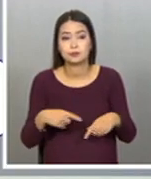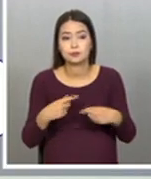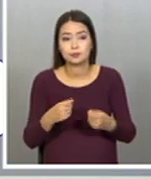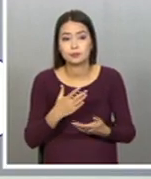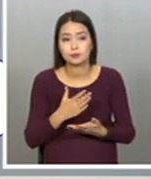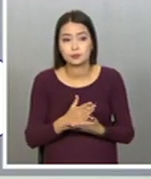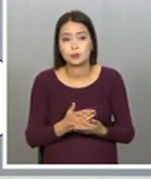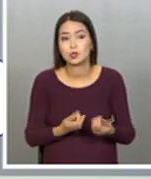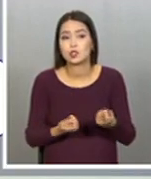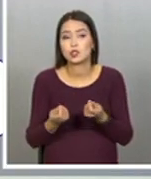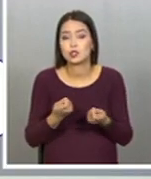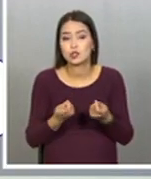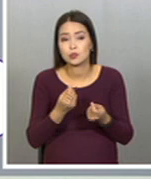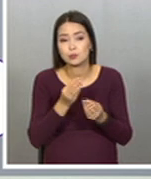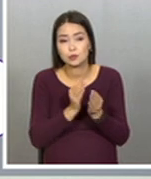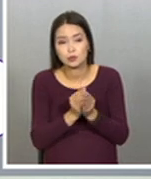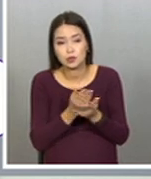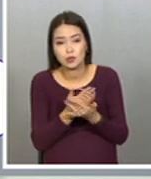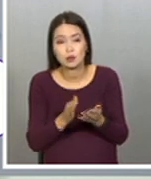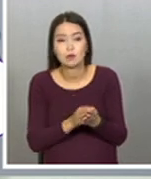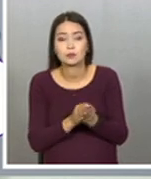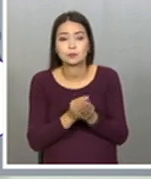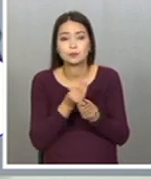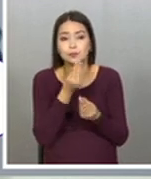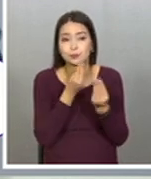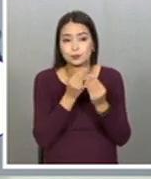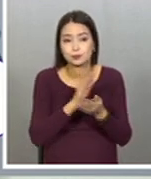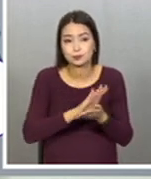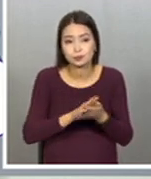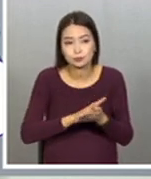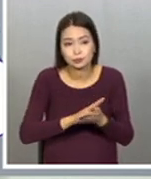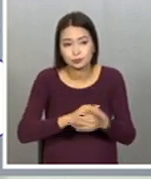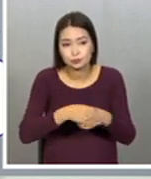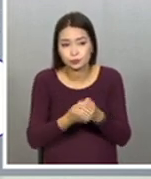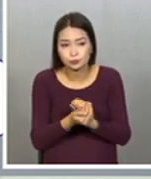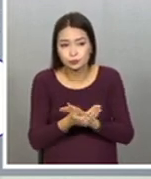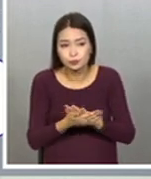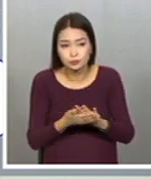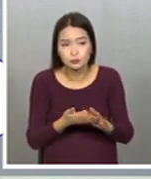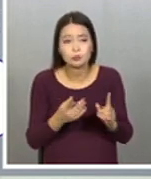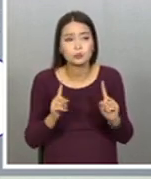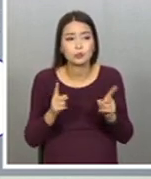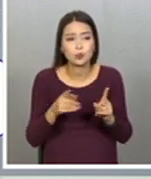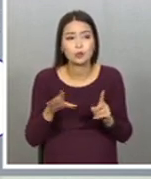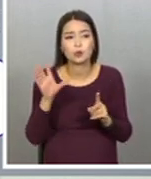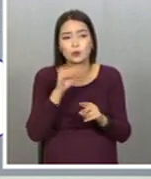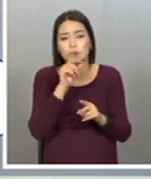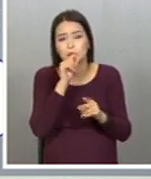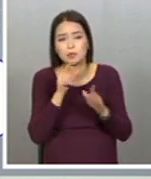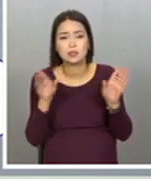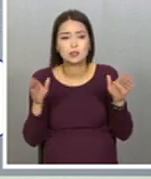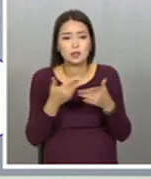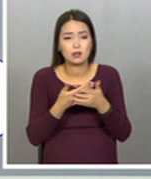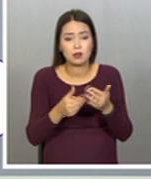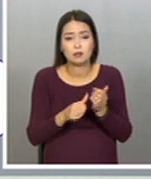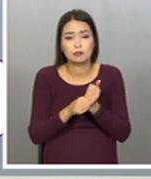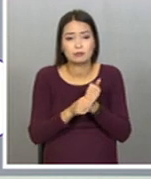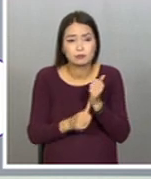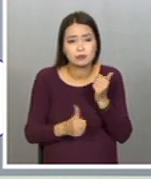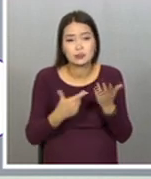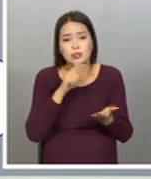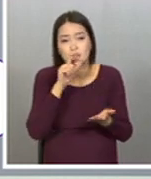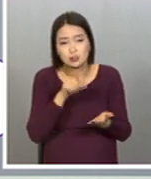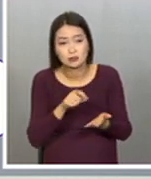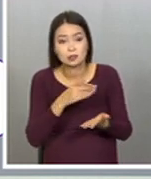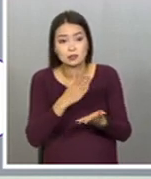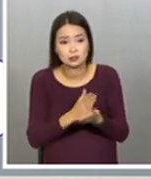жидектерді жуу керек. Өйткені осы жәндіктер жеміс жидектерге жейтін тағамдарға да қонады. Не сондықтан адам